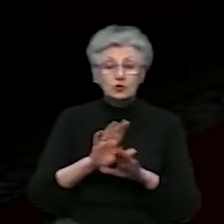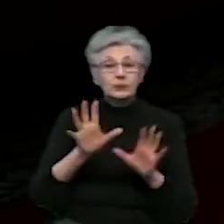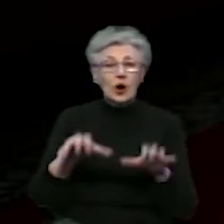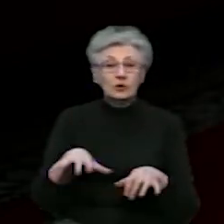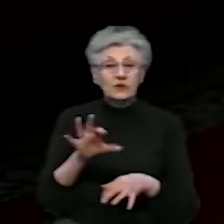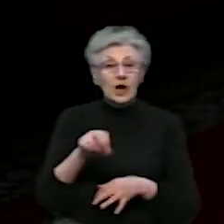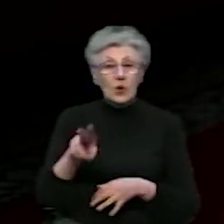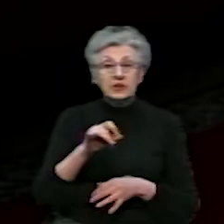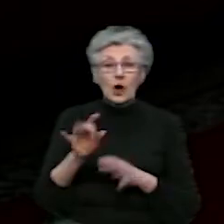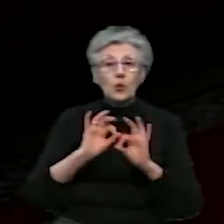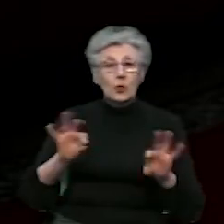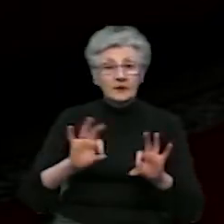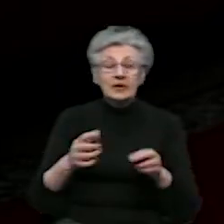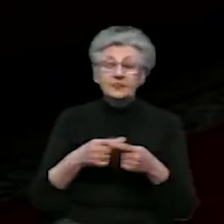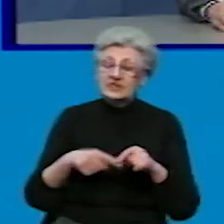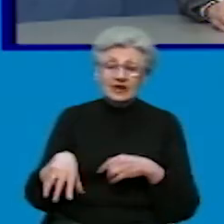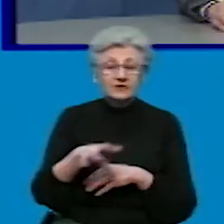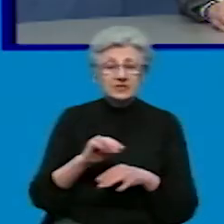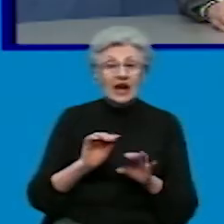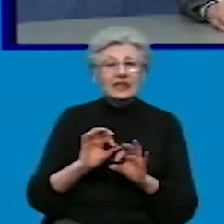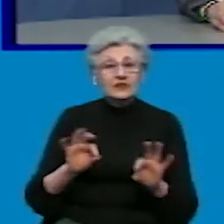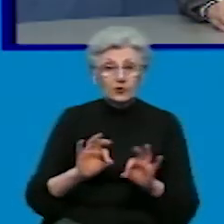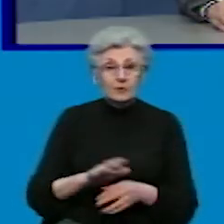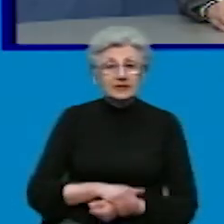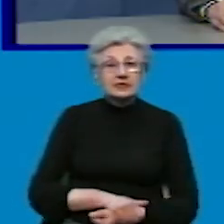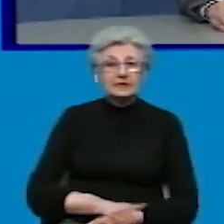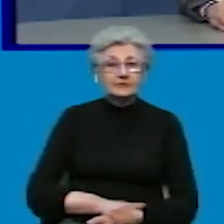коментарі. Наразі це вся інформація. Студії.